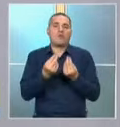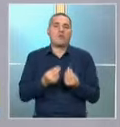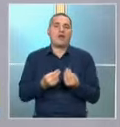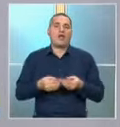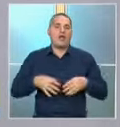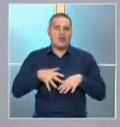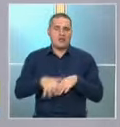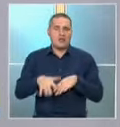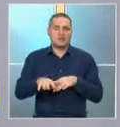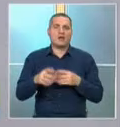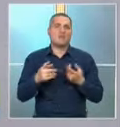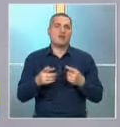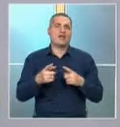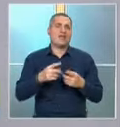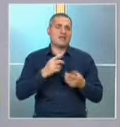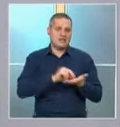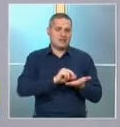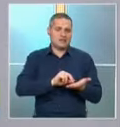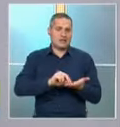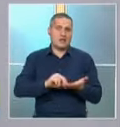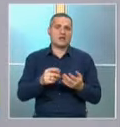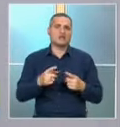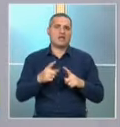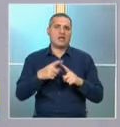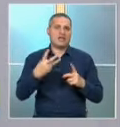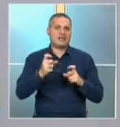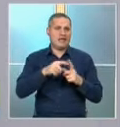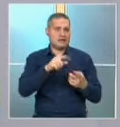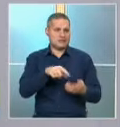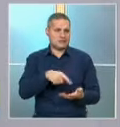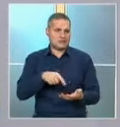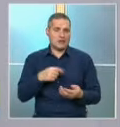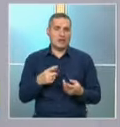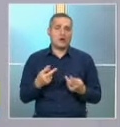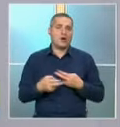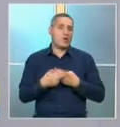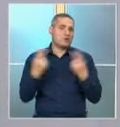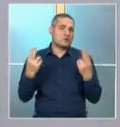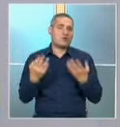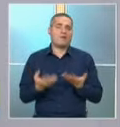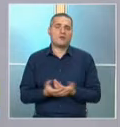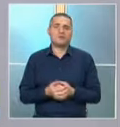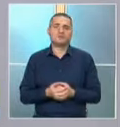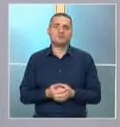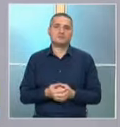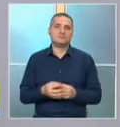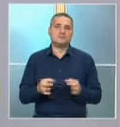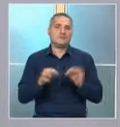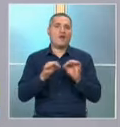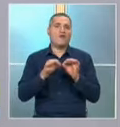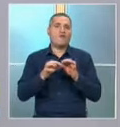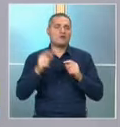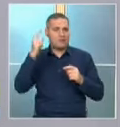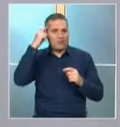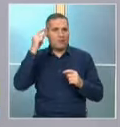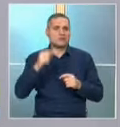тече и при текстови задачи, и при решаване на тест на задачи. Установено е, че функцията на